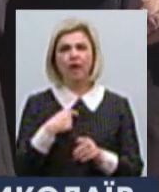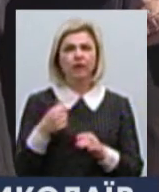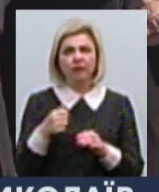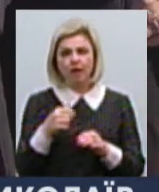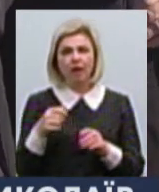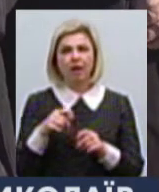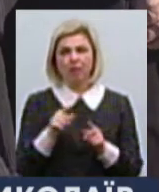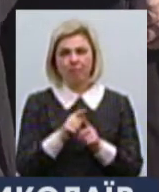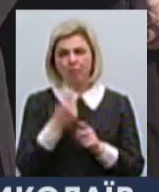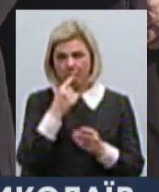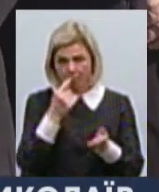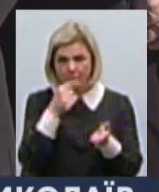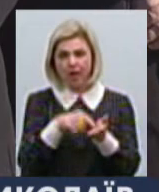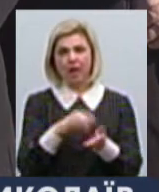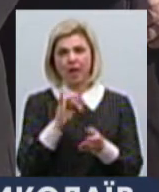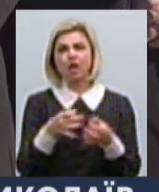освобожали